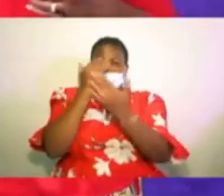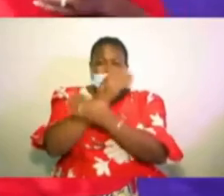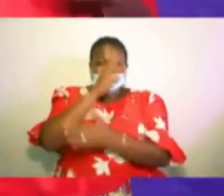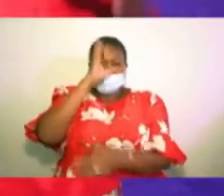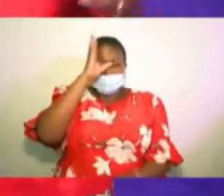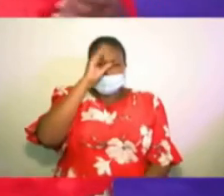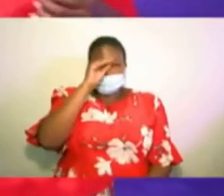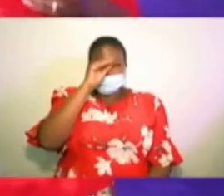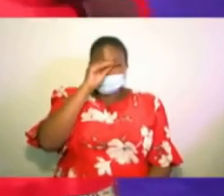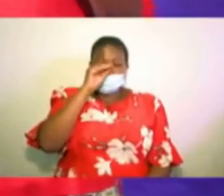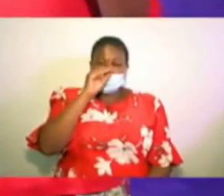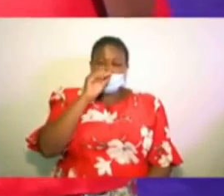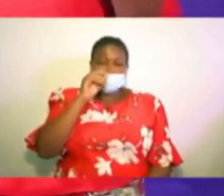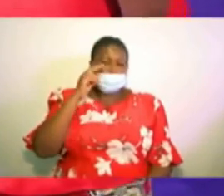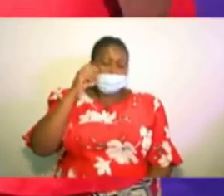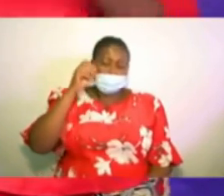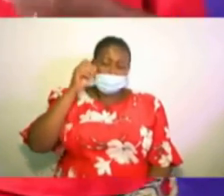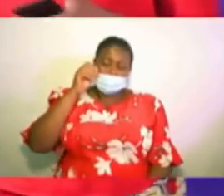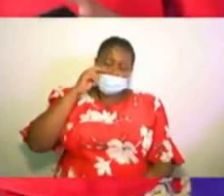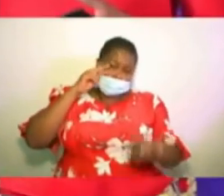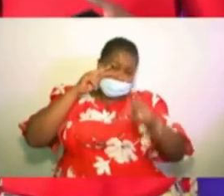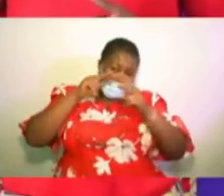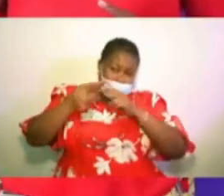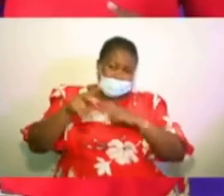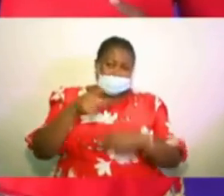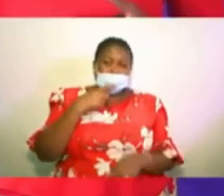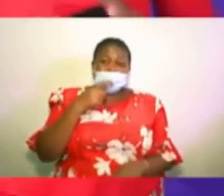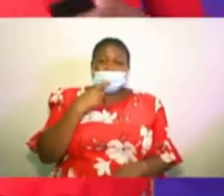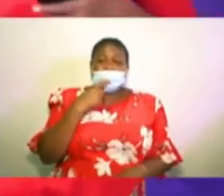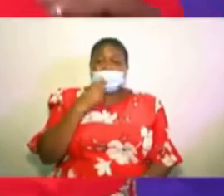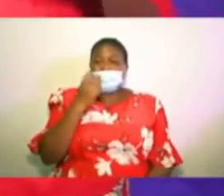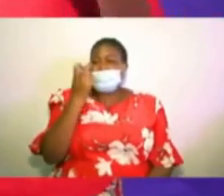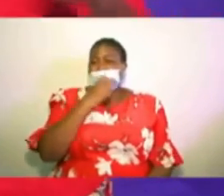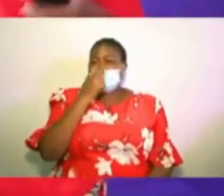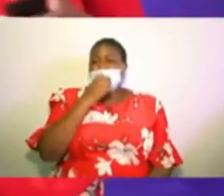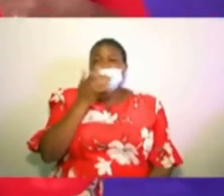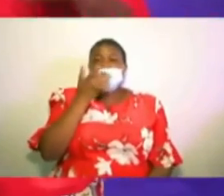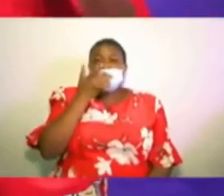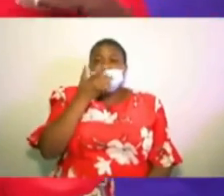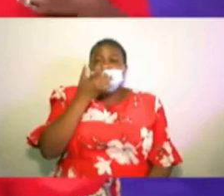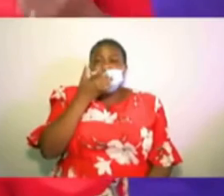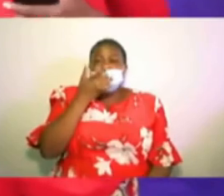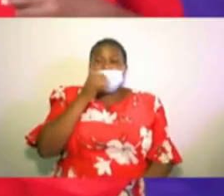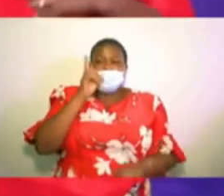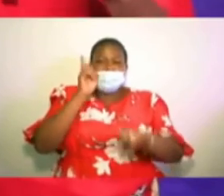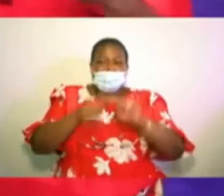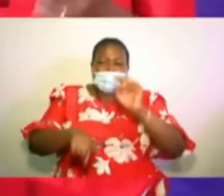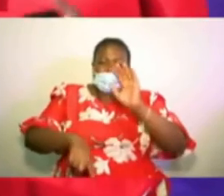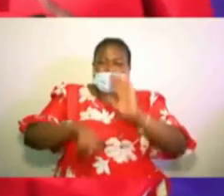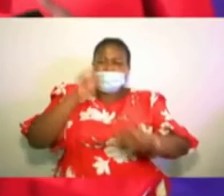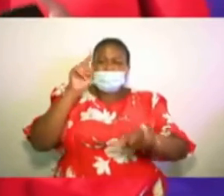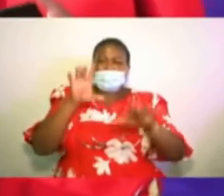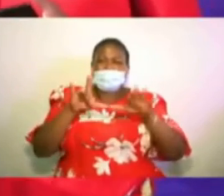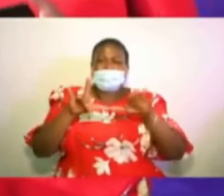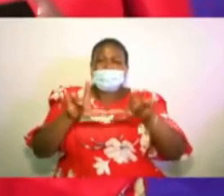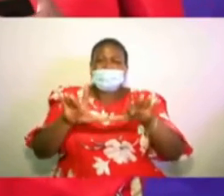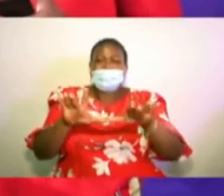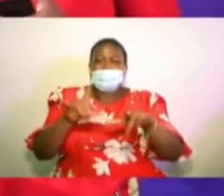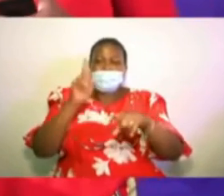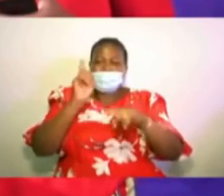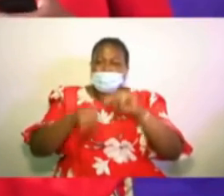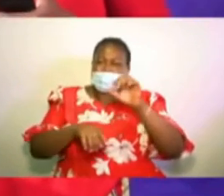donc, on était à Dakuman, le prophète Amenyampon disait, tes langues ne sont même pas capables de faire fuir les